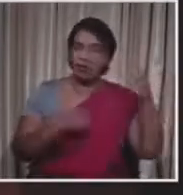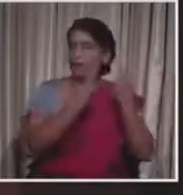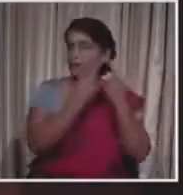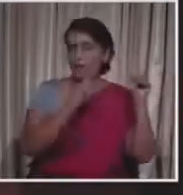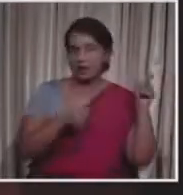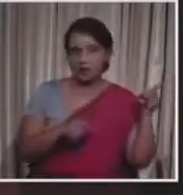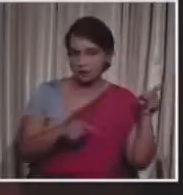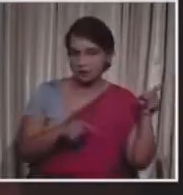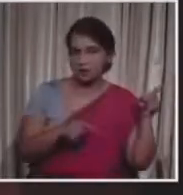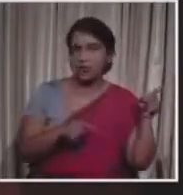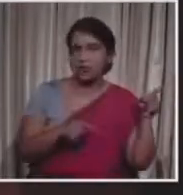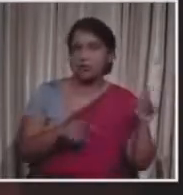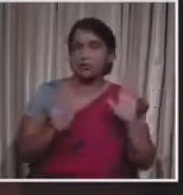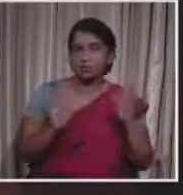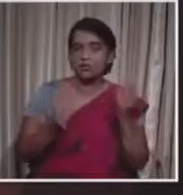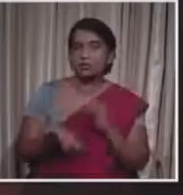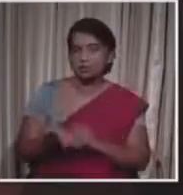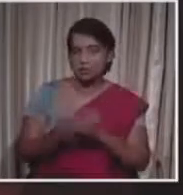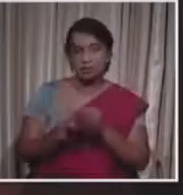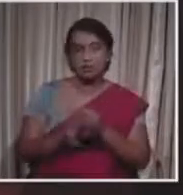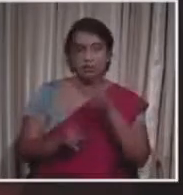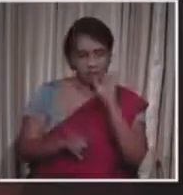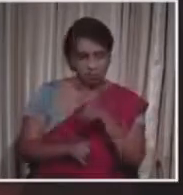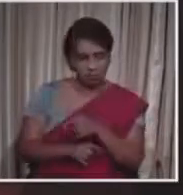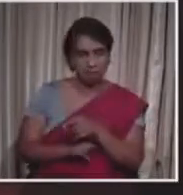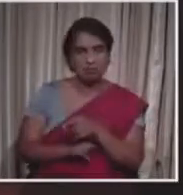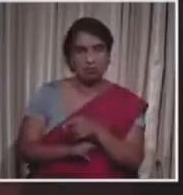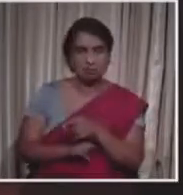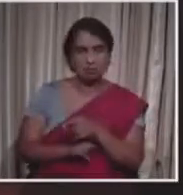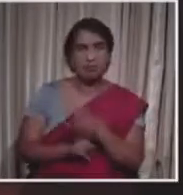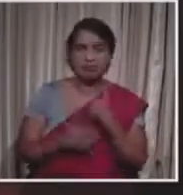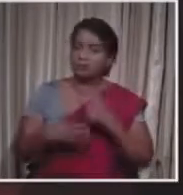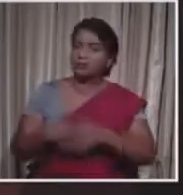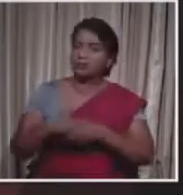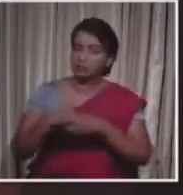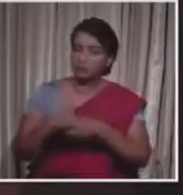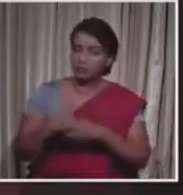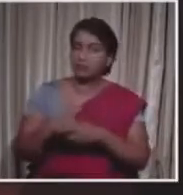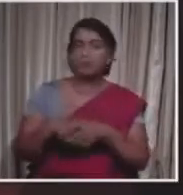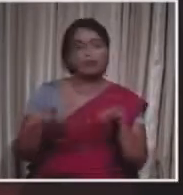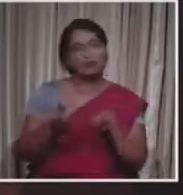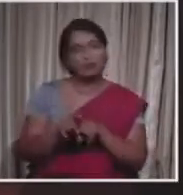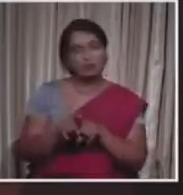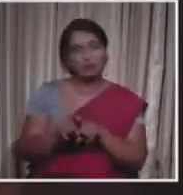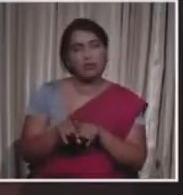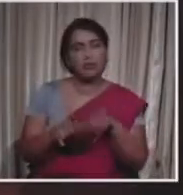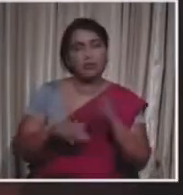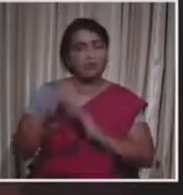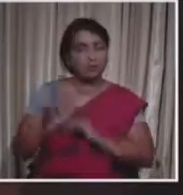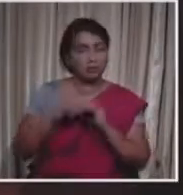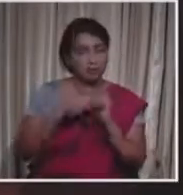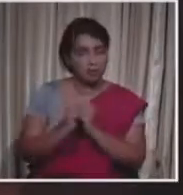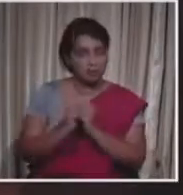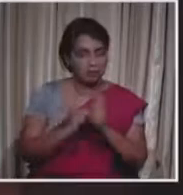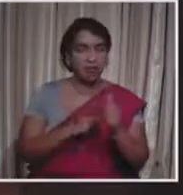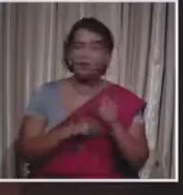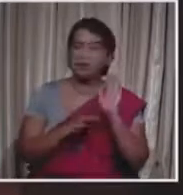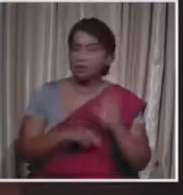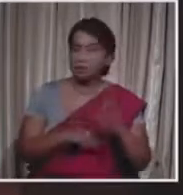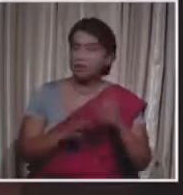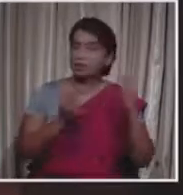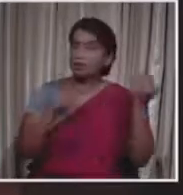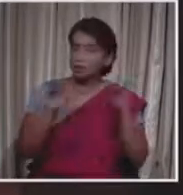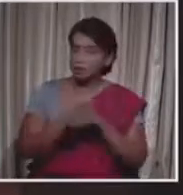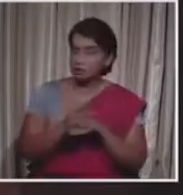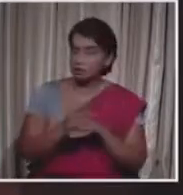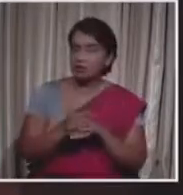එකක්. එහෙනම් නැවතත් වරක් ජනාධිපතිතුමාට අපි සුබ පතනවා. ඒ වගේම මේ ක්‍රියාවලිය සඳහා සහභාගී